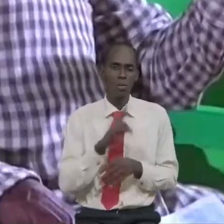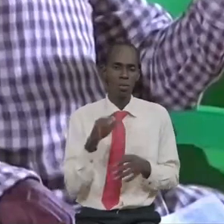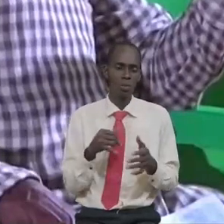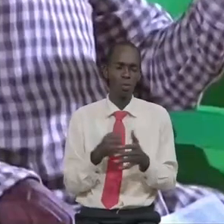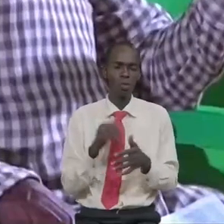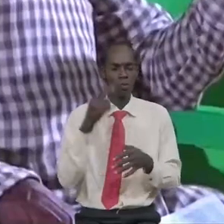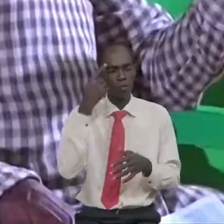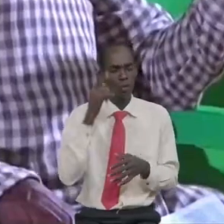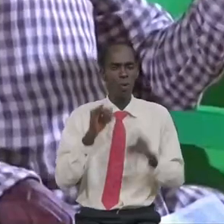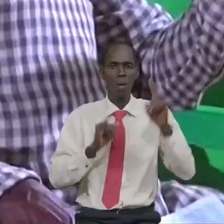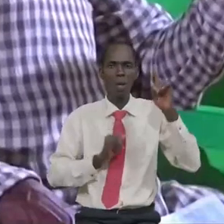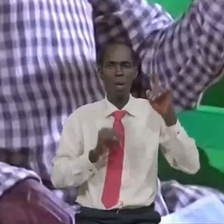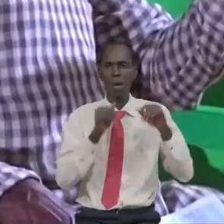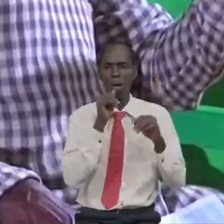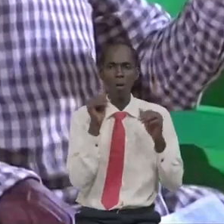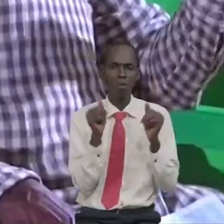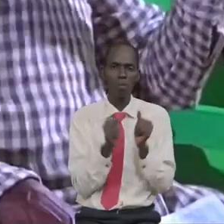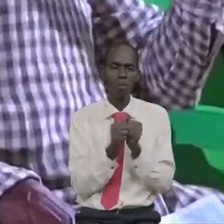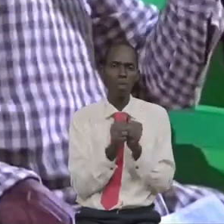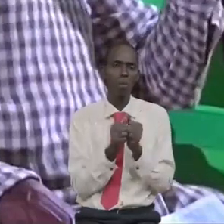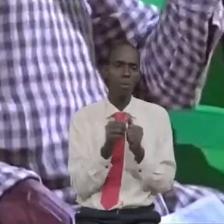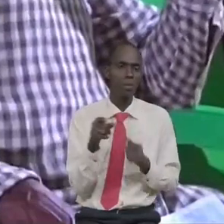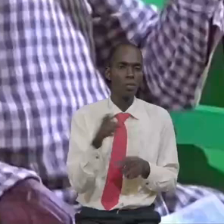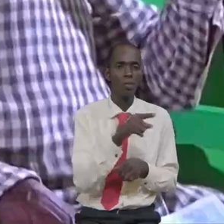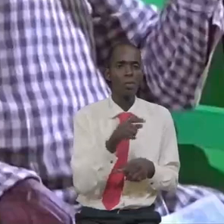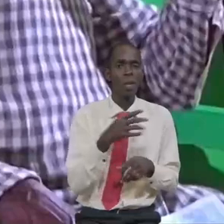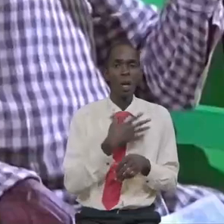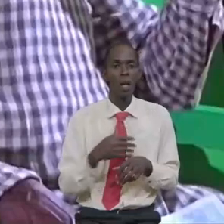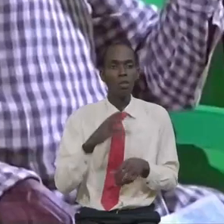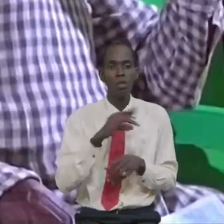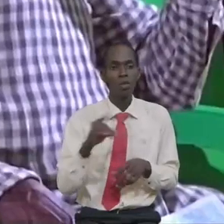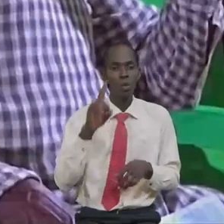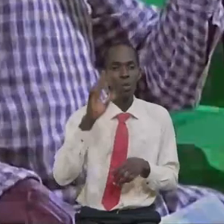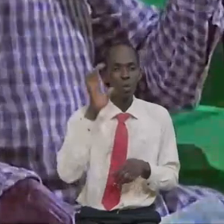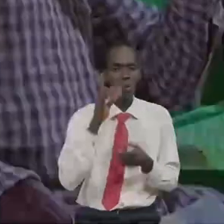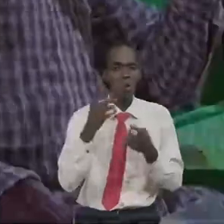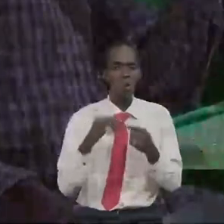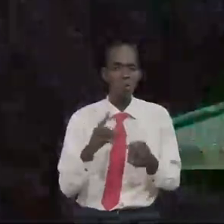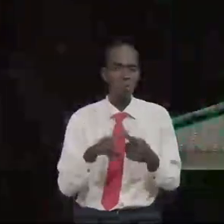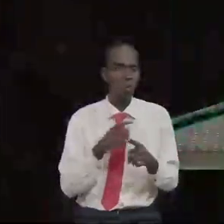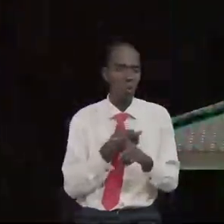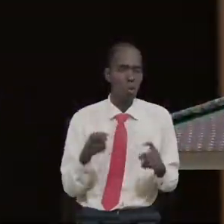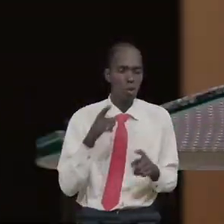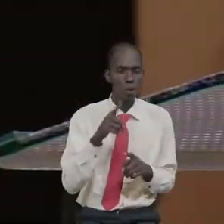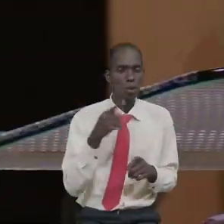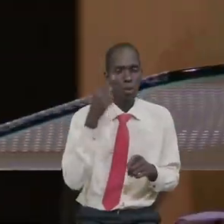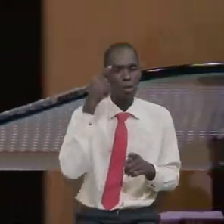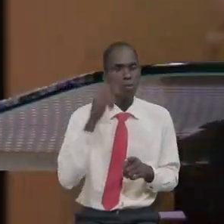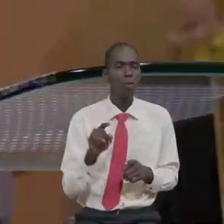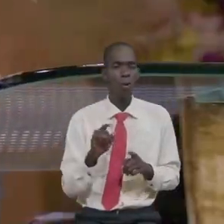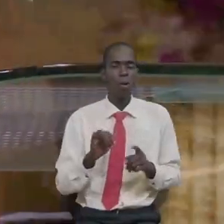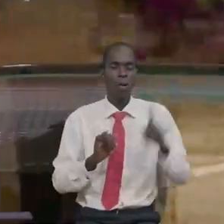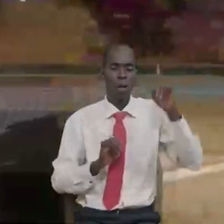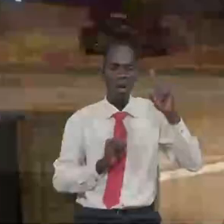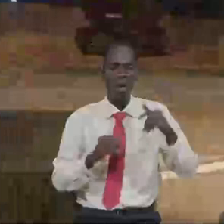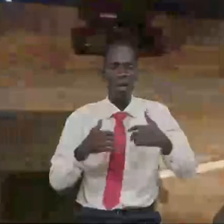crains point, mais parle et ne te tais point. Car je suis avec toi et personne ne mettra la main sur toi pour te faire du